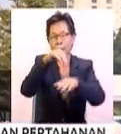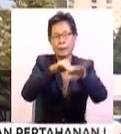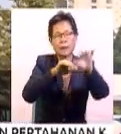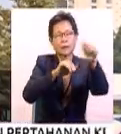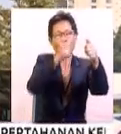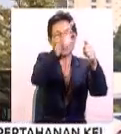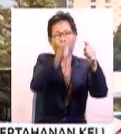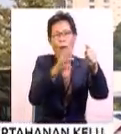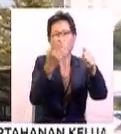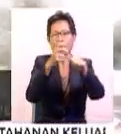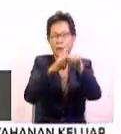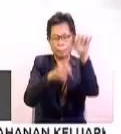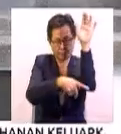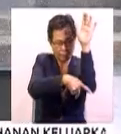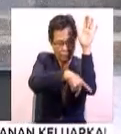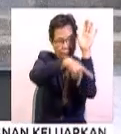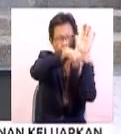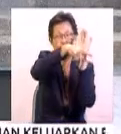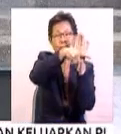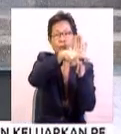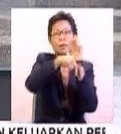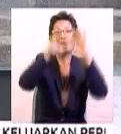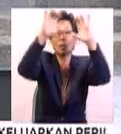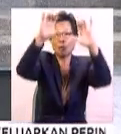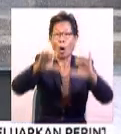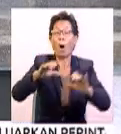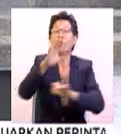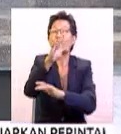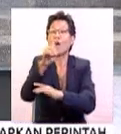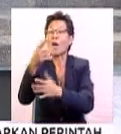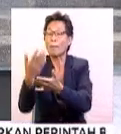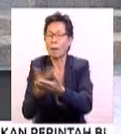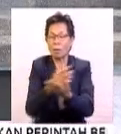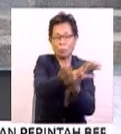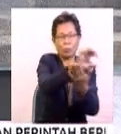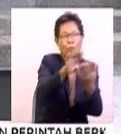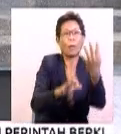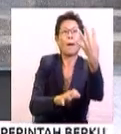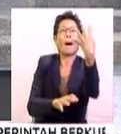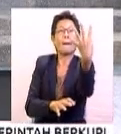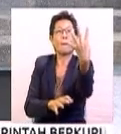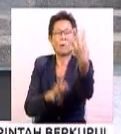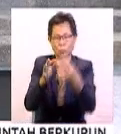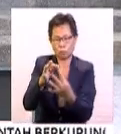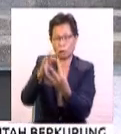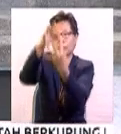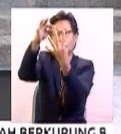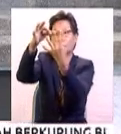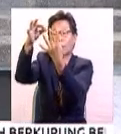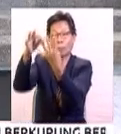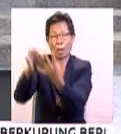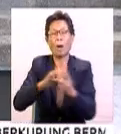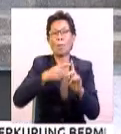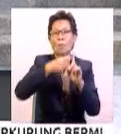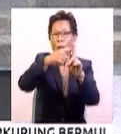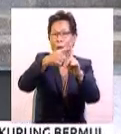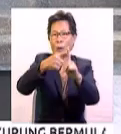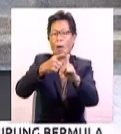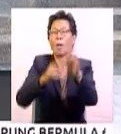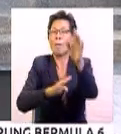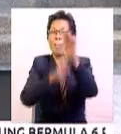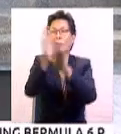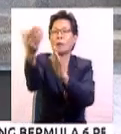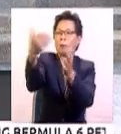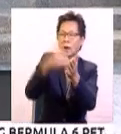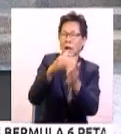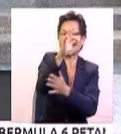April lalu di Parlimen. Model Felda baru menggariskan empat perkara utama yang mampu berikan impak positif kepada pembangunan